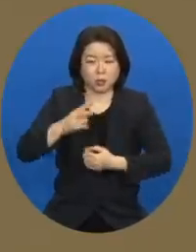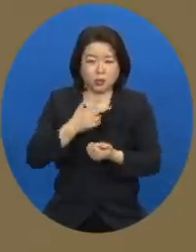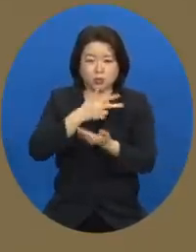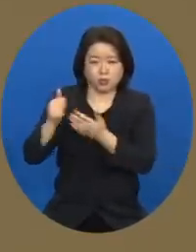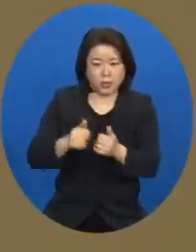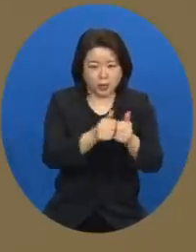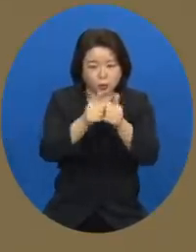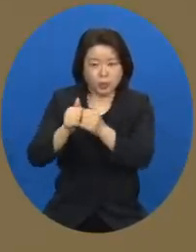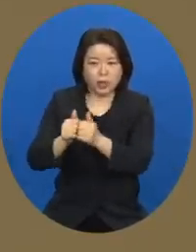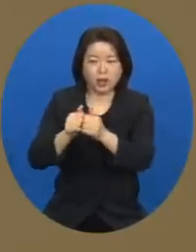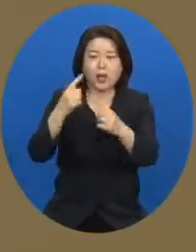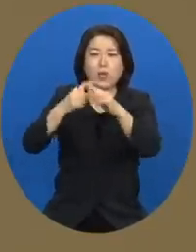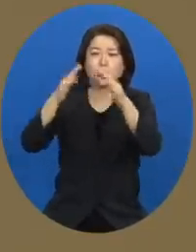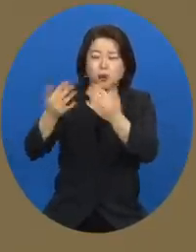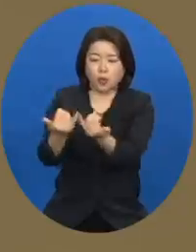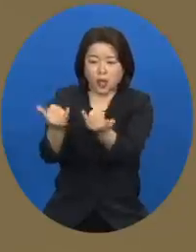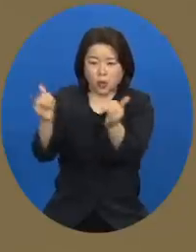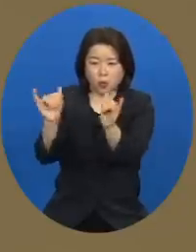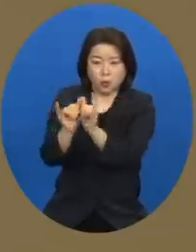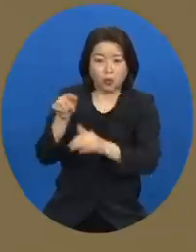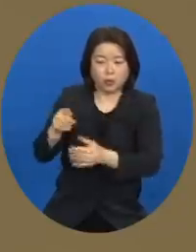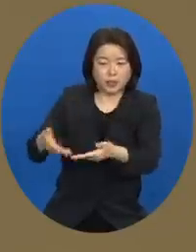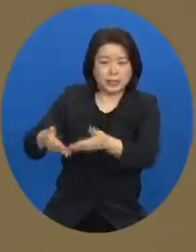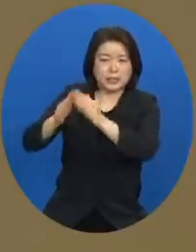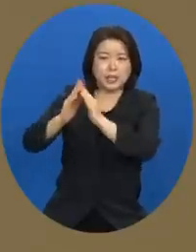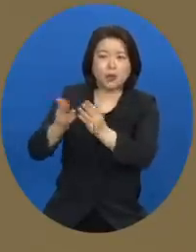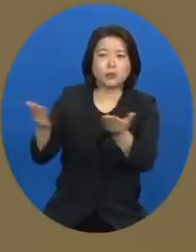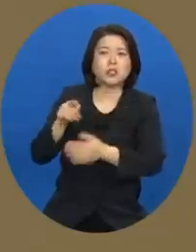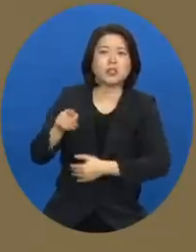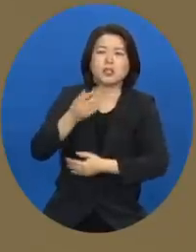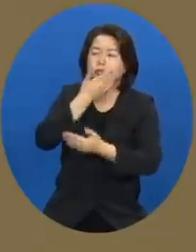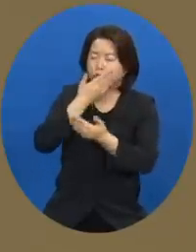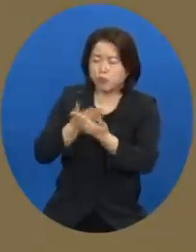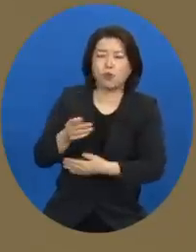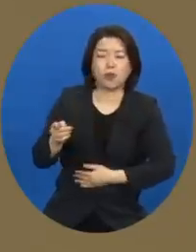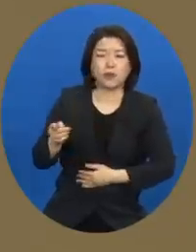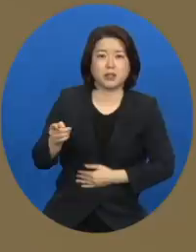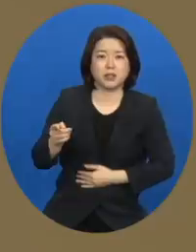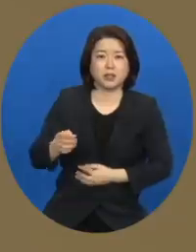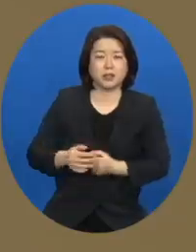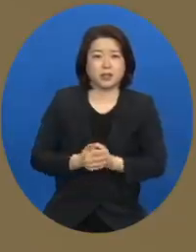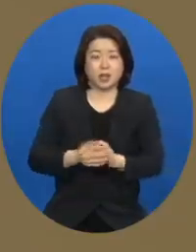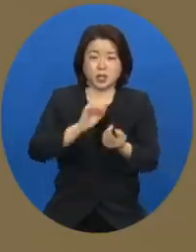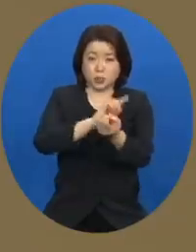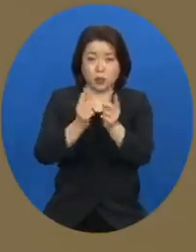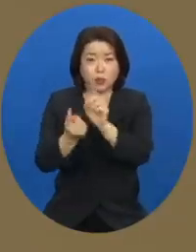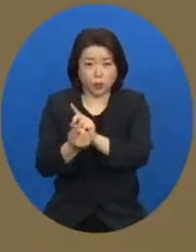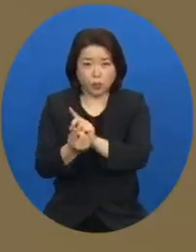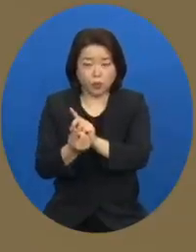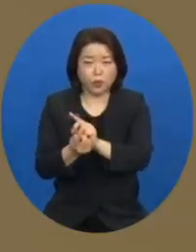교회 공동체를 세우는 일이 대단히 중요합니다. 왜냐하면 서로서로가